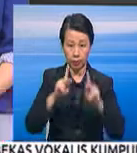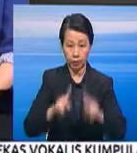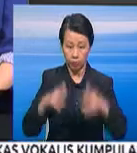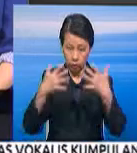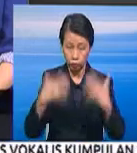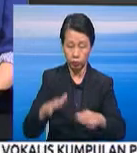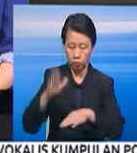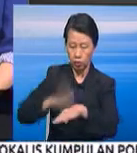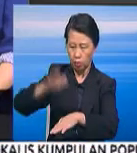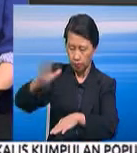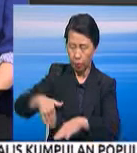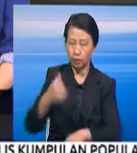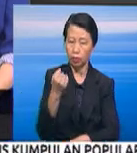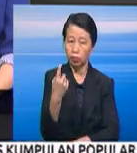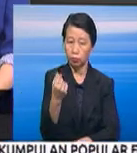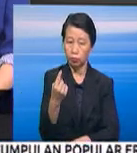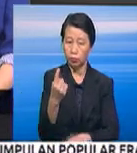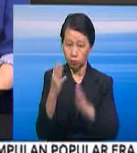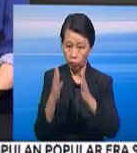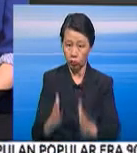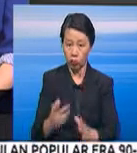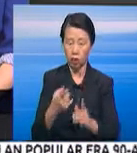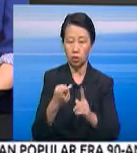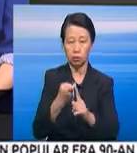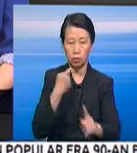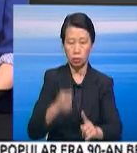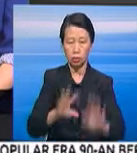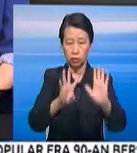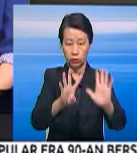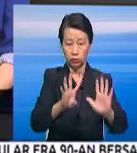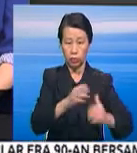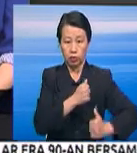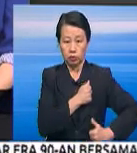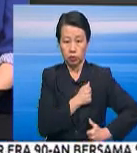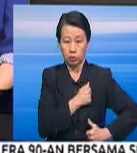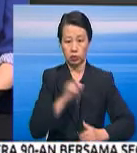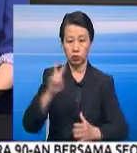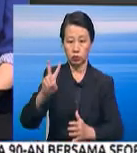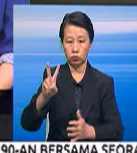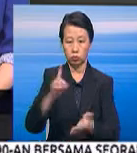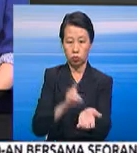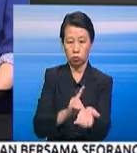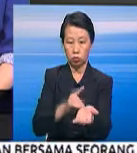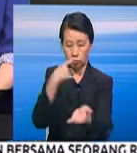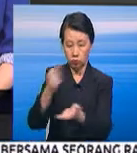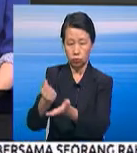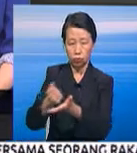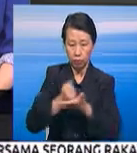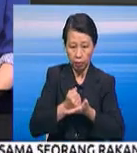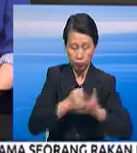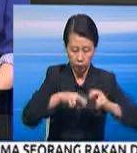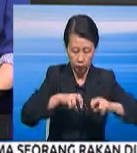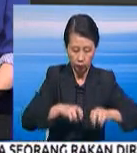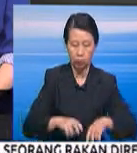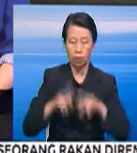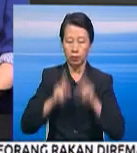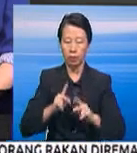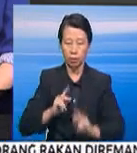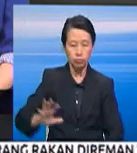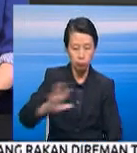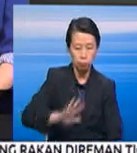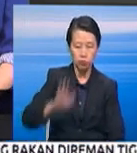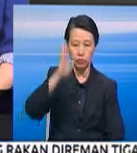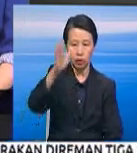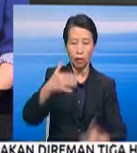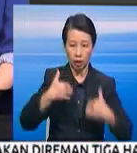sudah memanggil 11 individu terdiri 9 tentera dan 2 doktor untuk membantu siasatan. Pihaknya juga menjangkakan